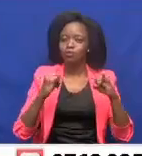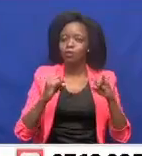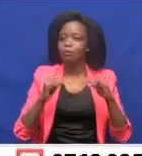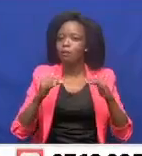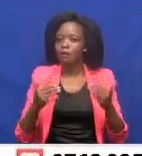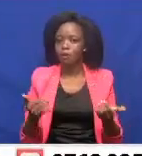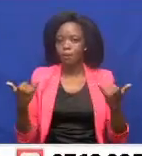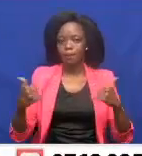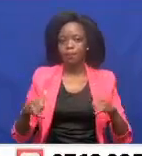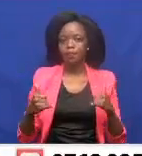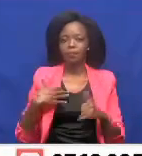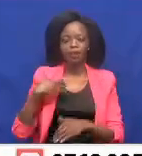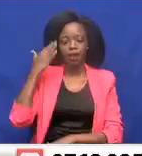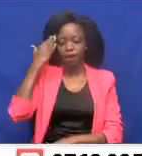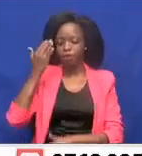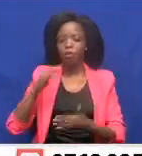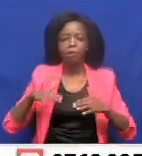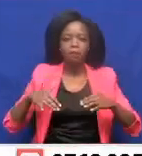sijaijua